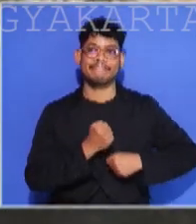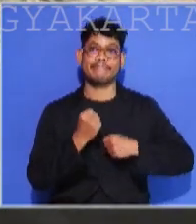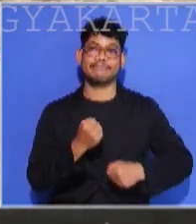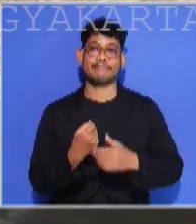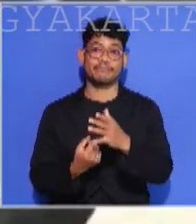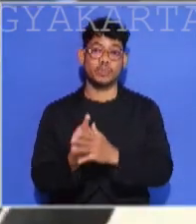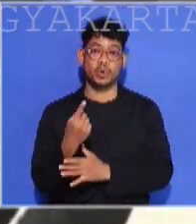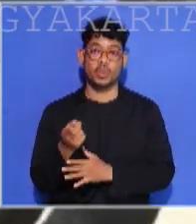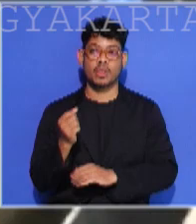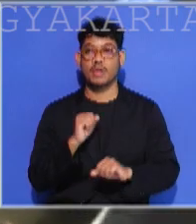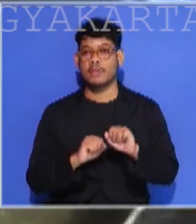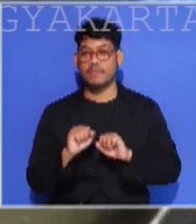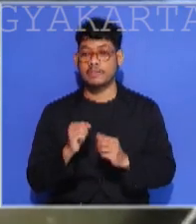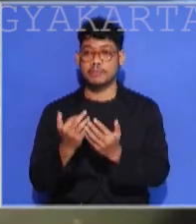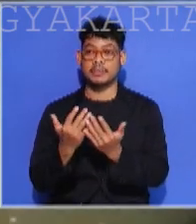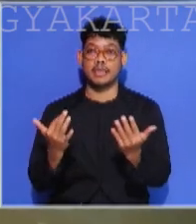bagi warga